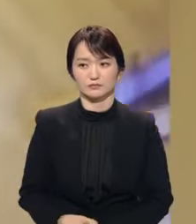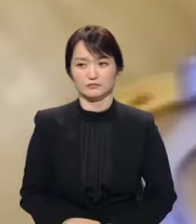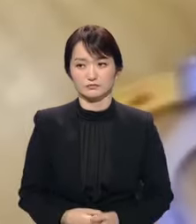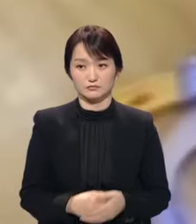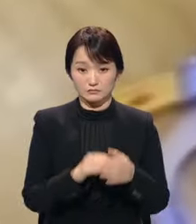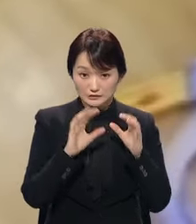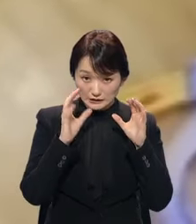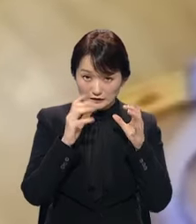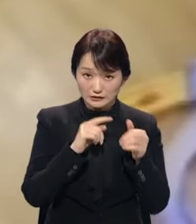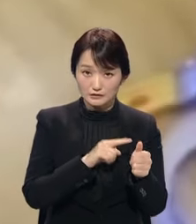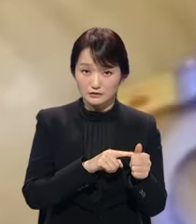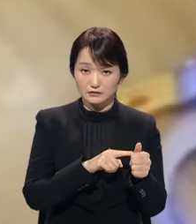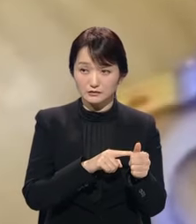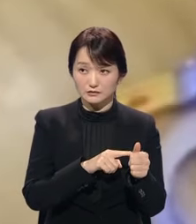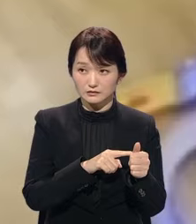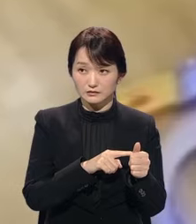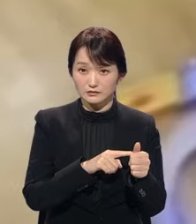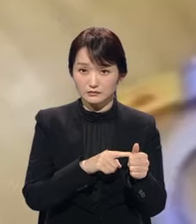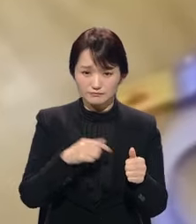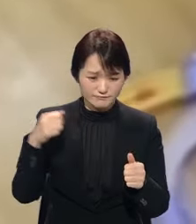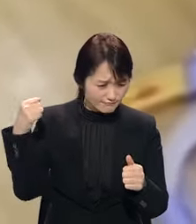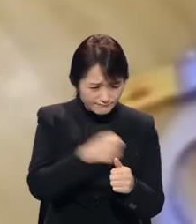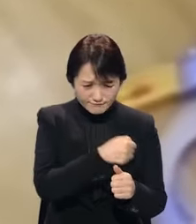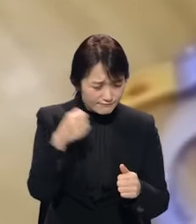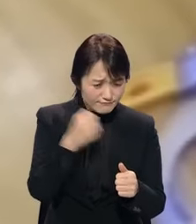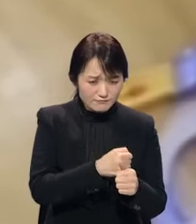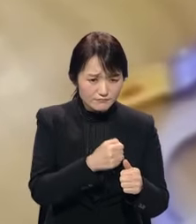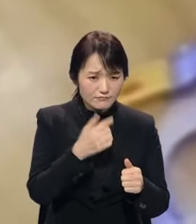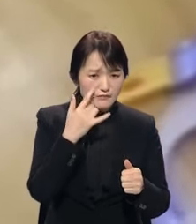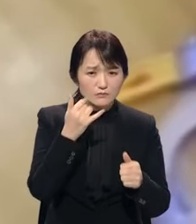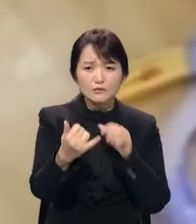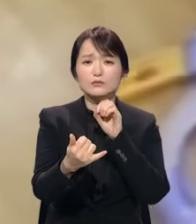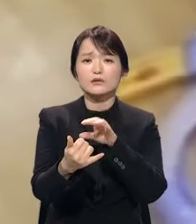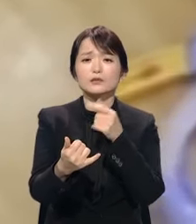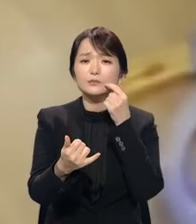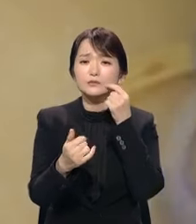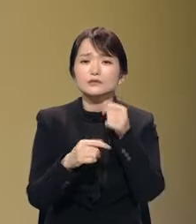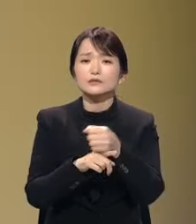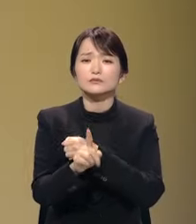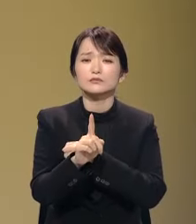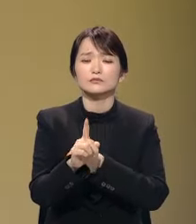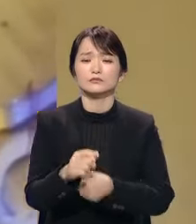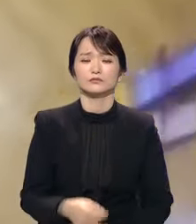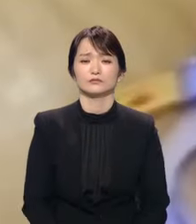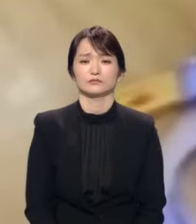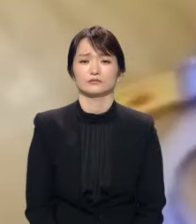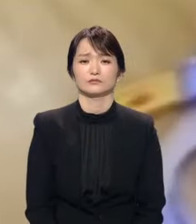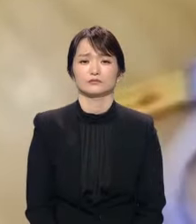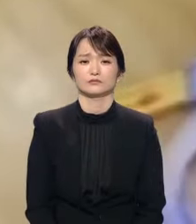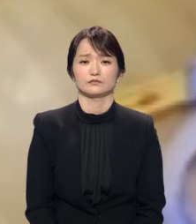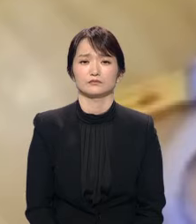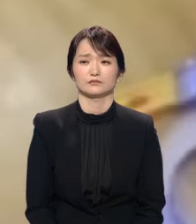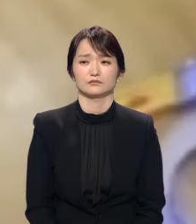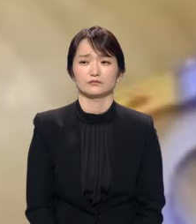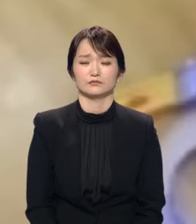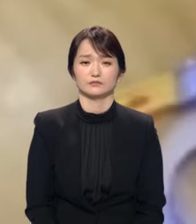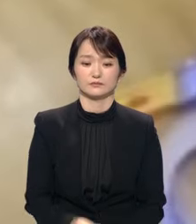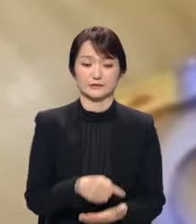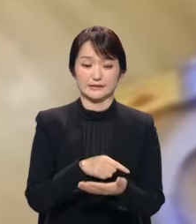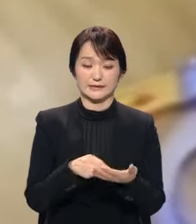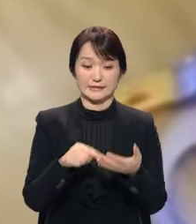아이들이 그 짓을 당하고도 왜 부모들한테 얘기를 못했을까? 저게 이제 피해 아동들 중에서는